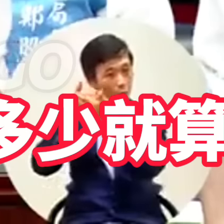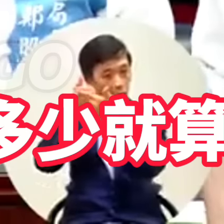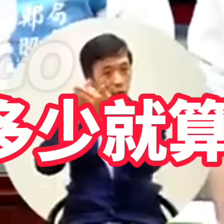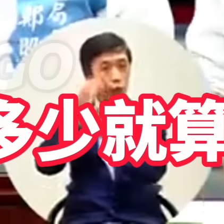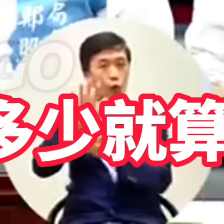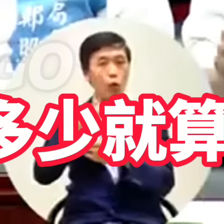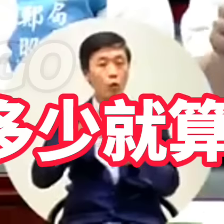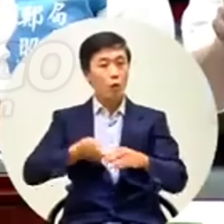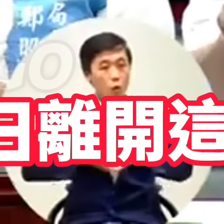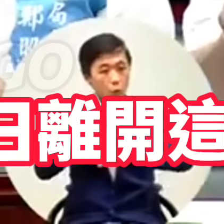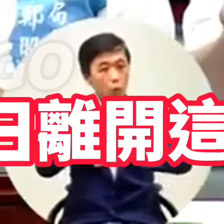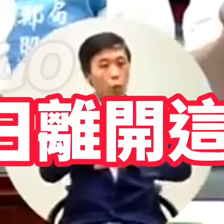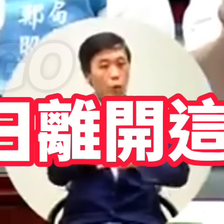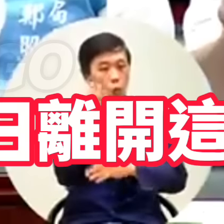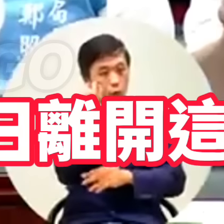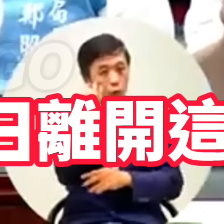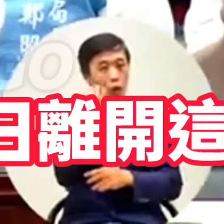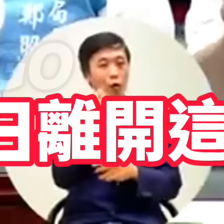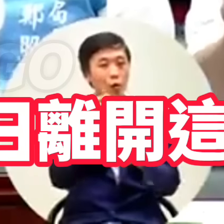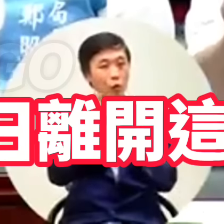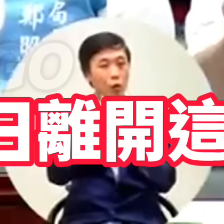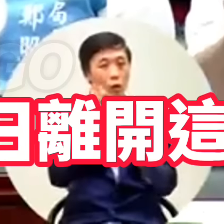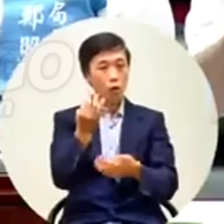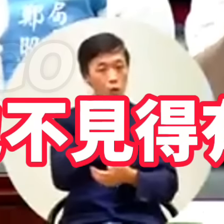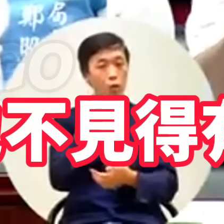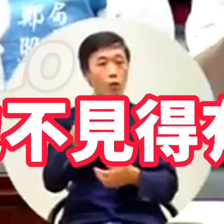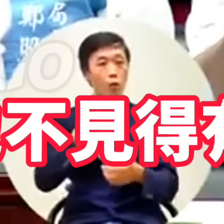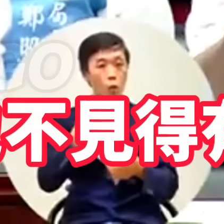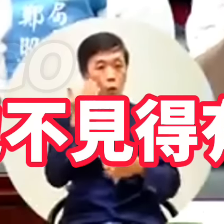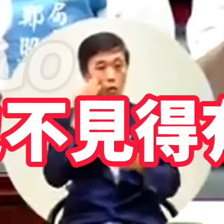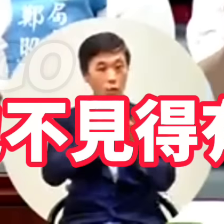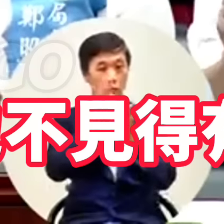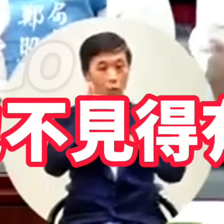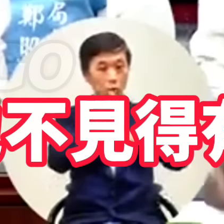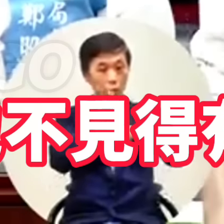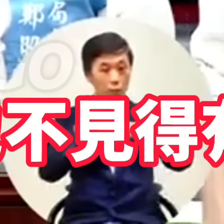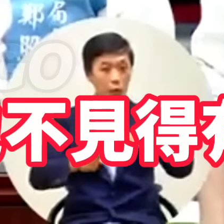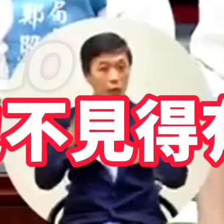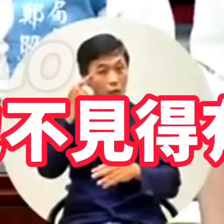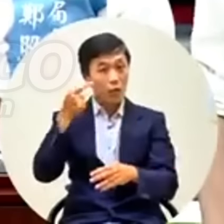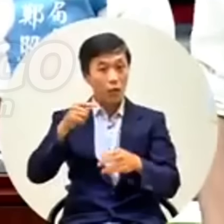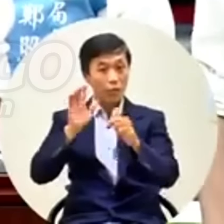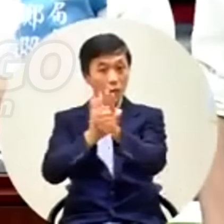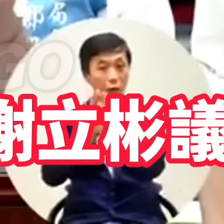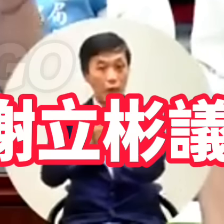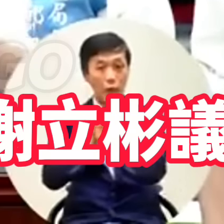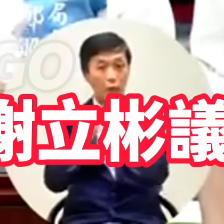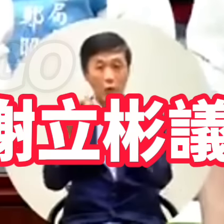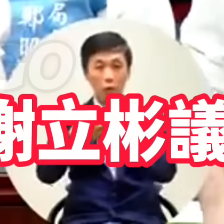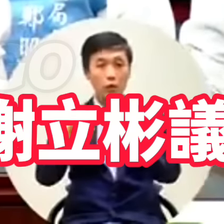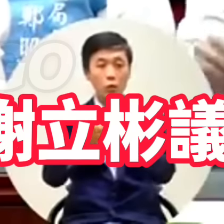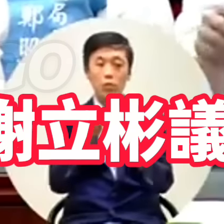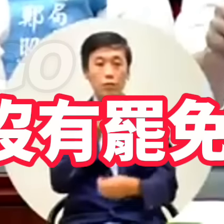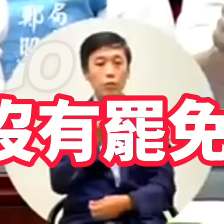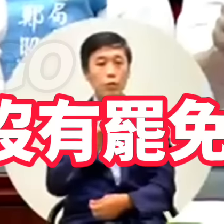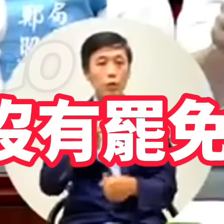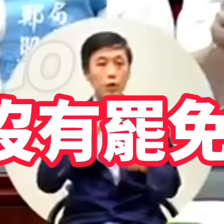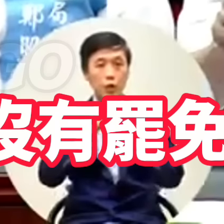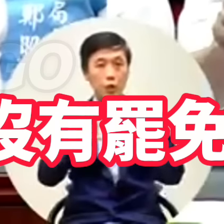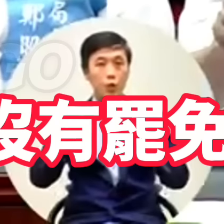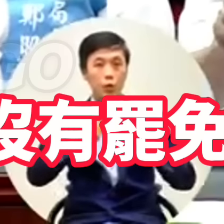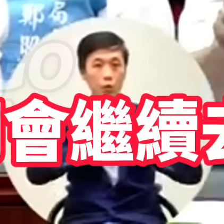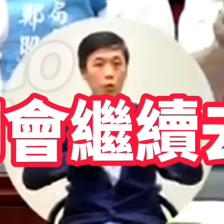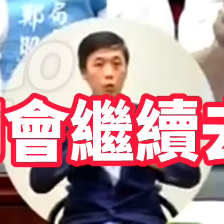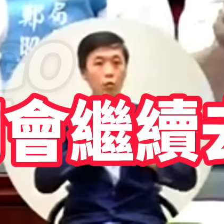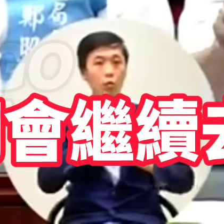就算多少，有朝一日离开这个位置想做也不见得有机会。谢谢立宾议员， 谢谢。 如果没有罢免